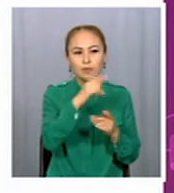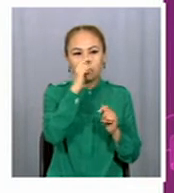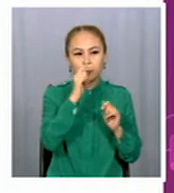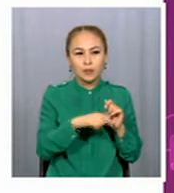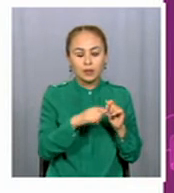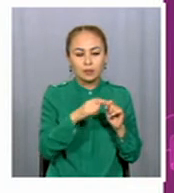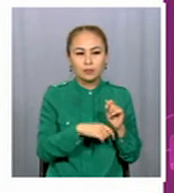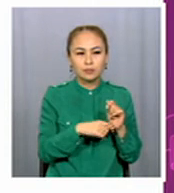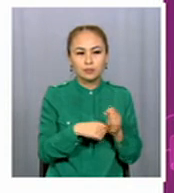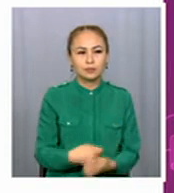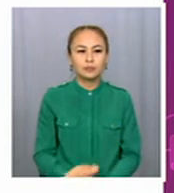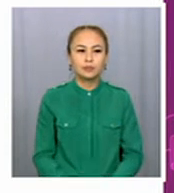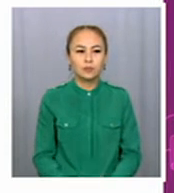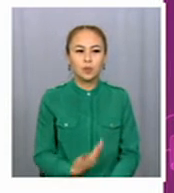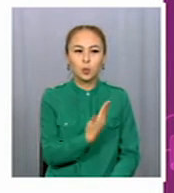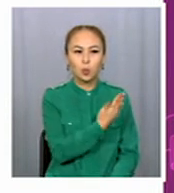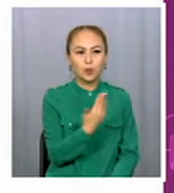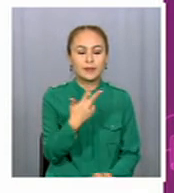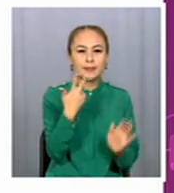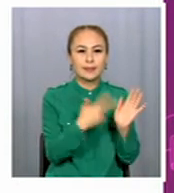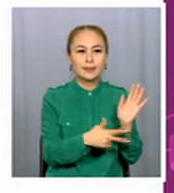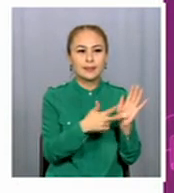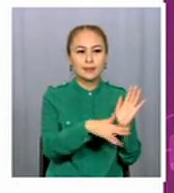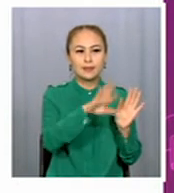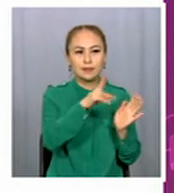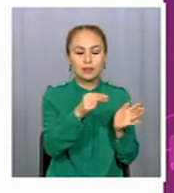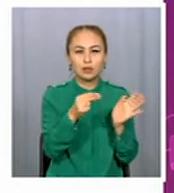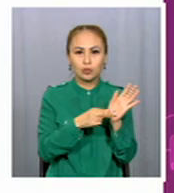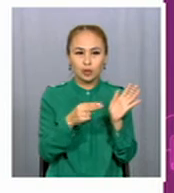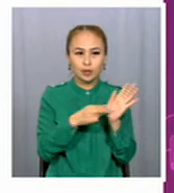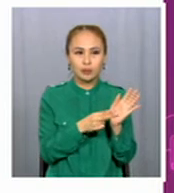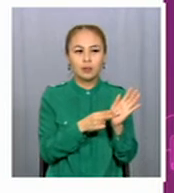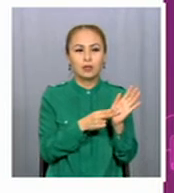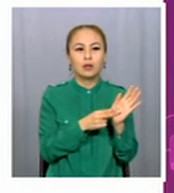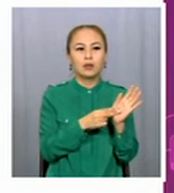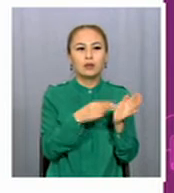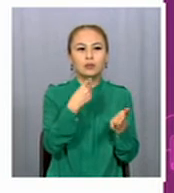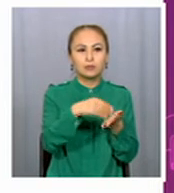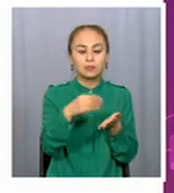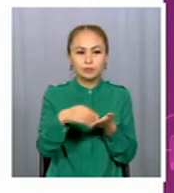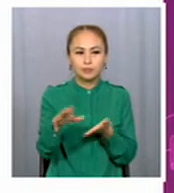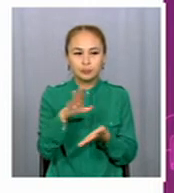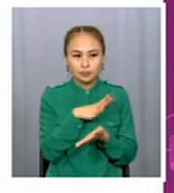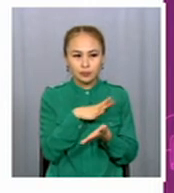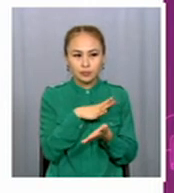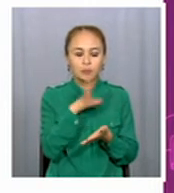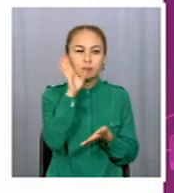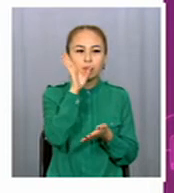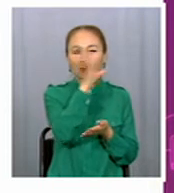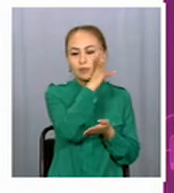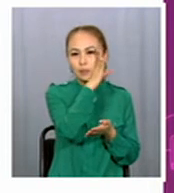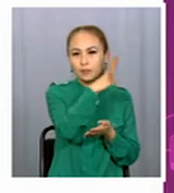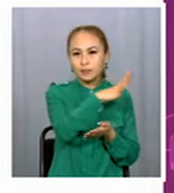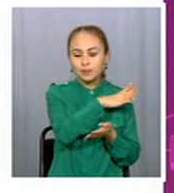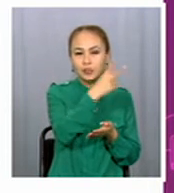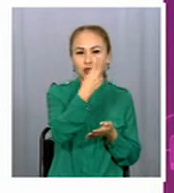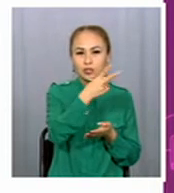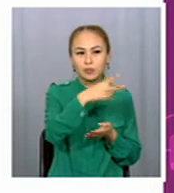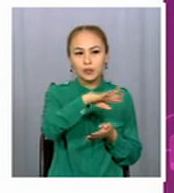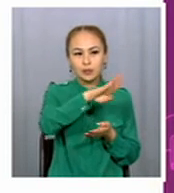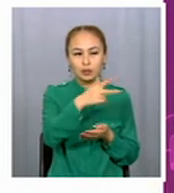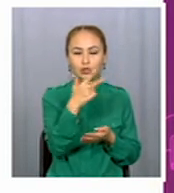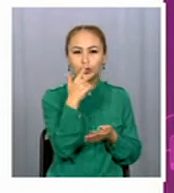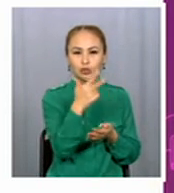Дұрыс айтасындар, ол 80 теңге тұратын шырын сатып алды. Анасында 20 теңгелік